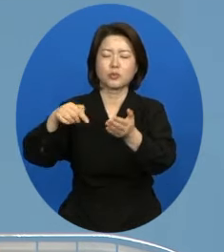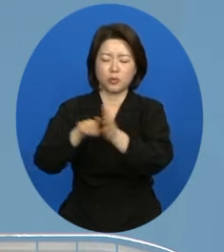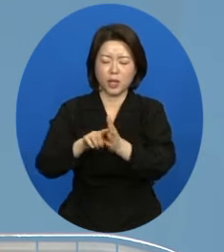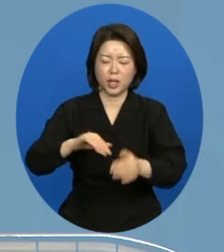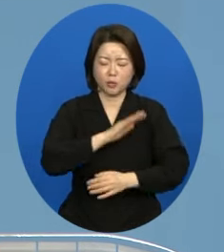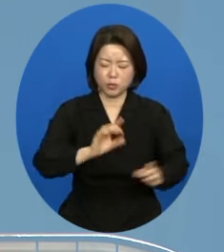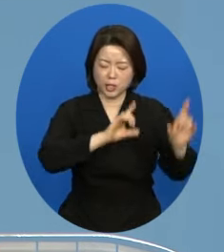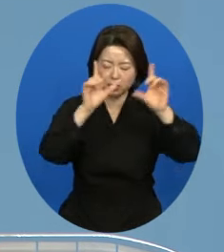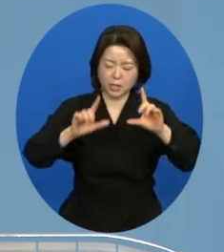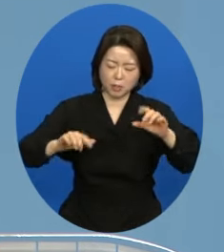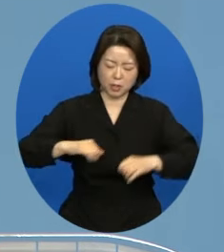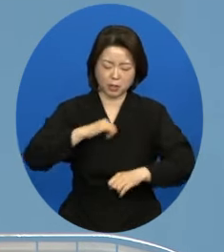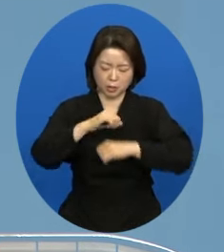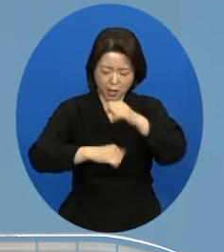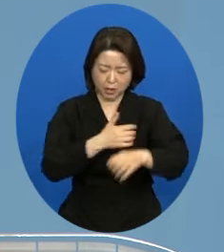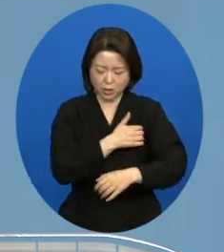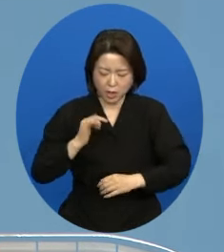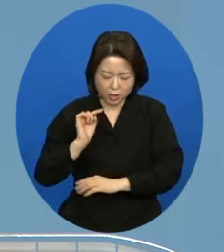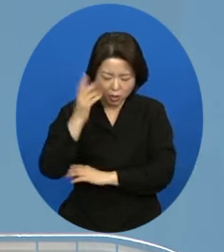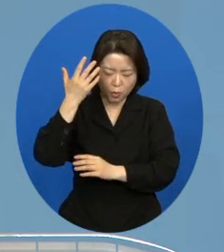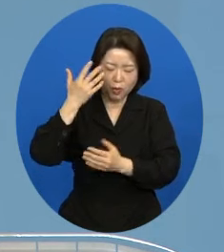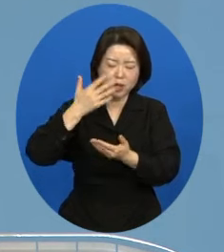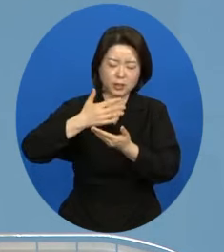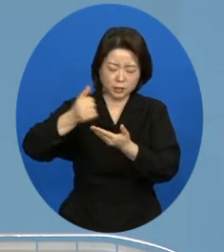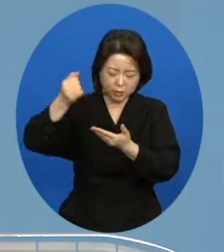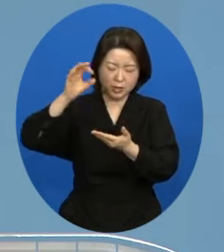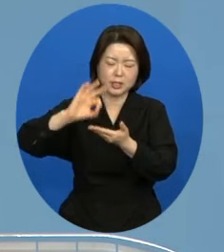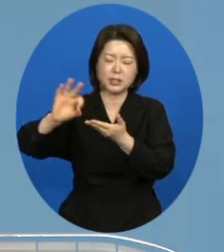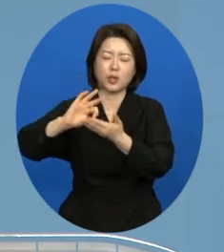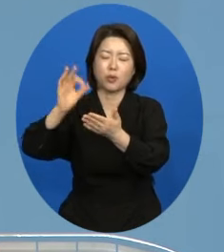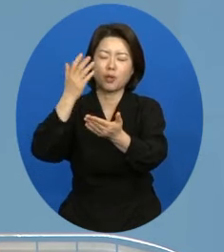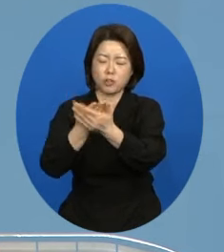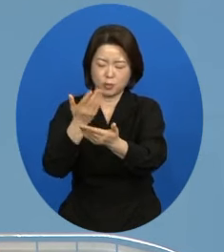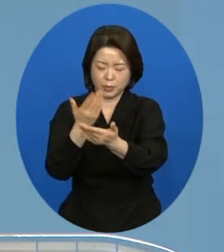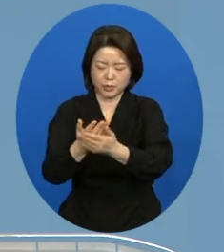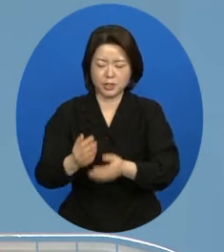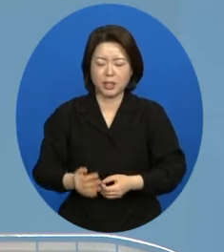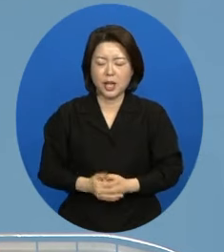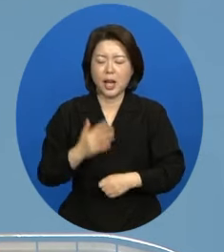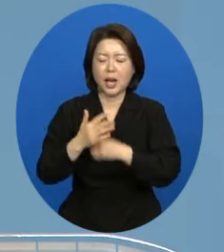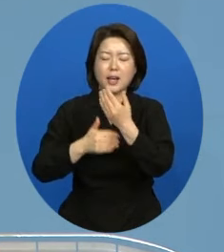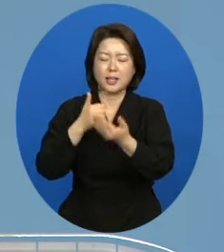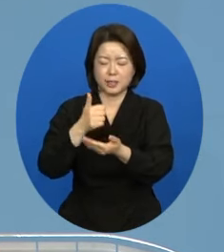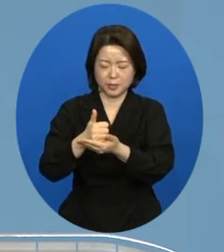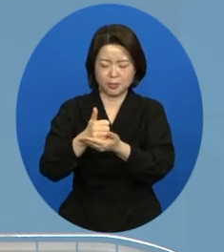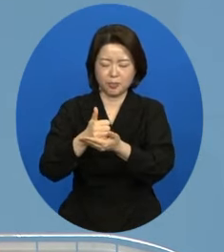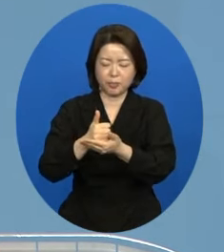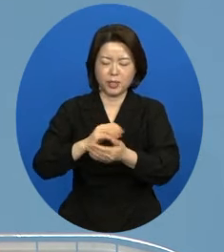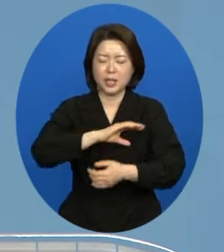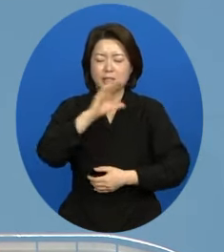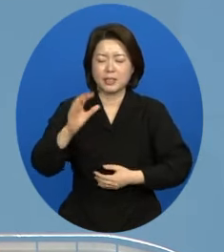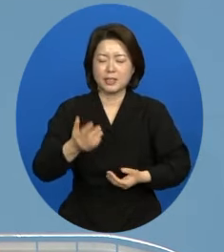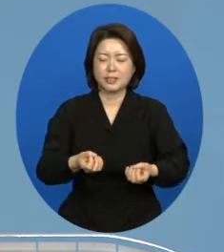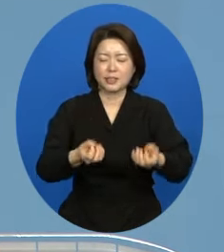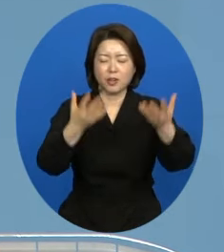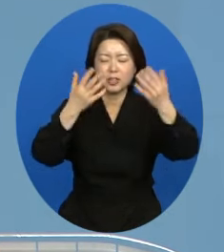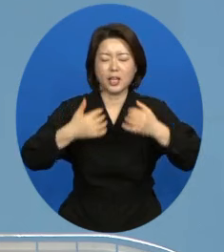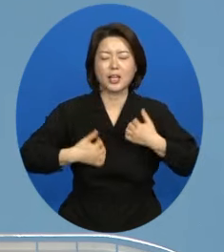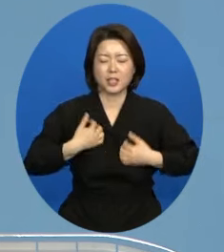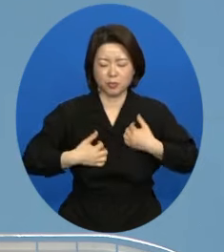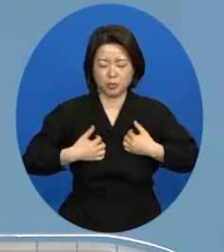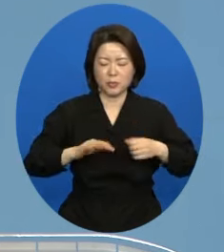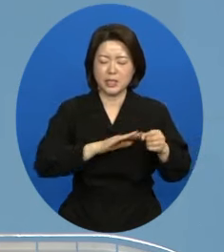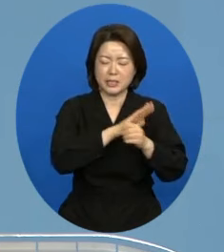우리의 삶을 마음껏 영광스럽게 지여 사용하여 주시옵소서 하나님 성탄의 기쁨과 사람과